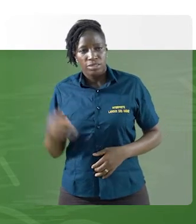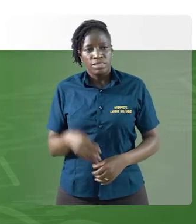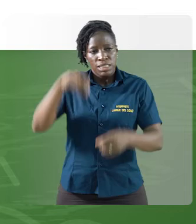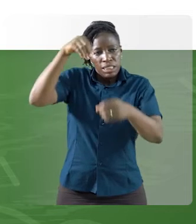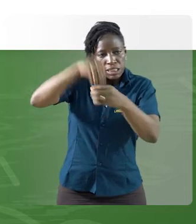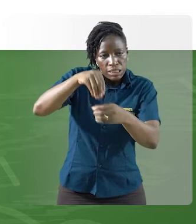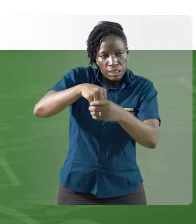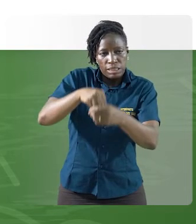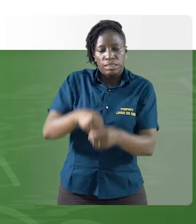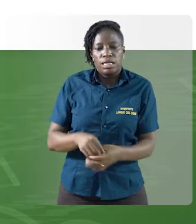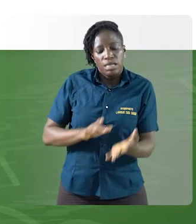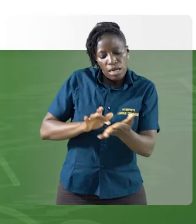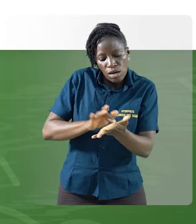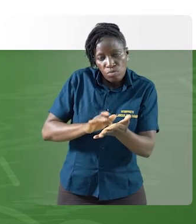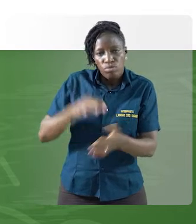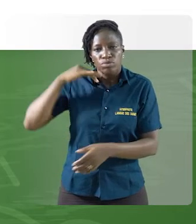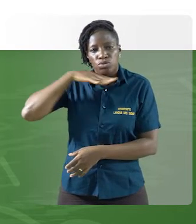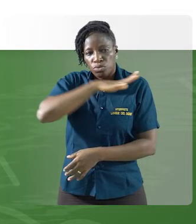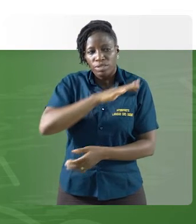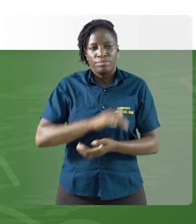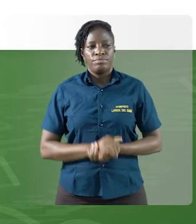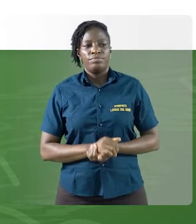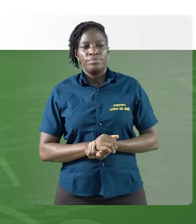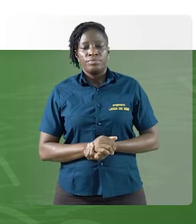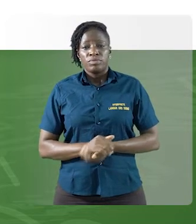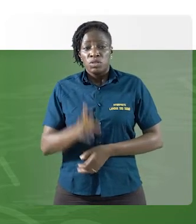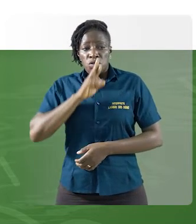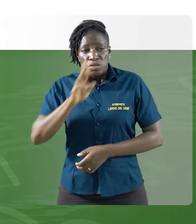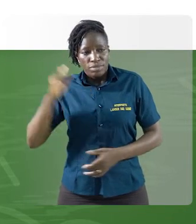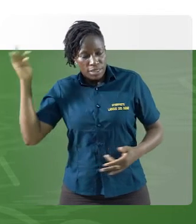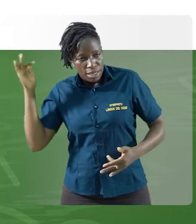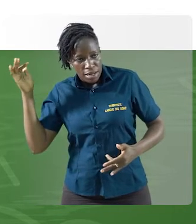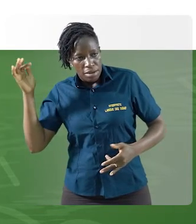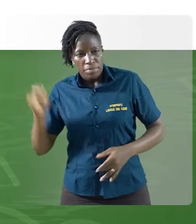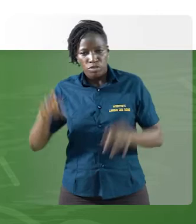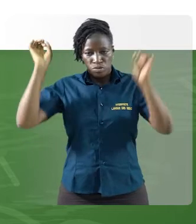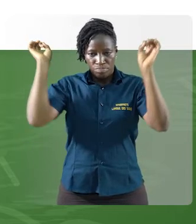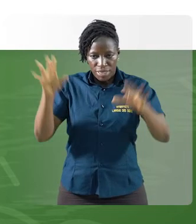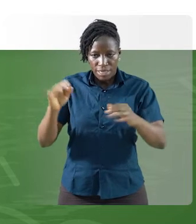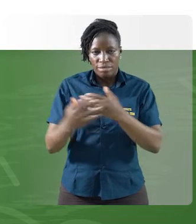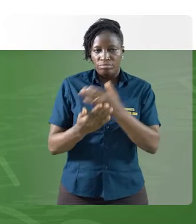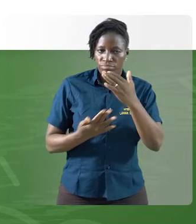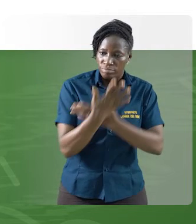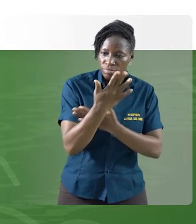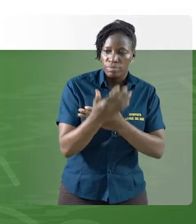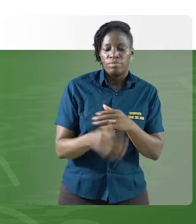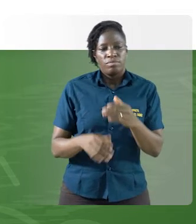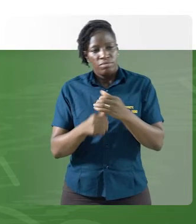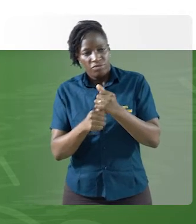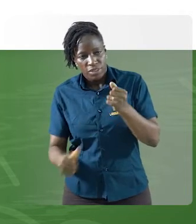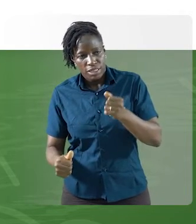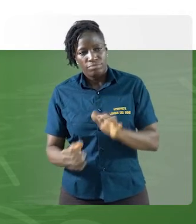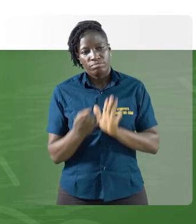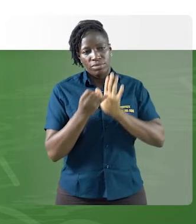contenus dans des produits souillés. Ce sont des maladies du péril fécal. Elles